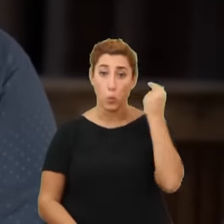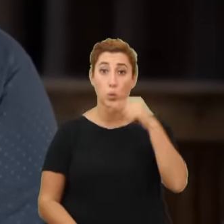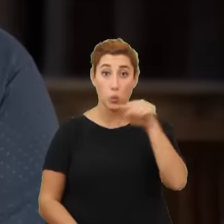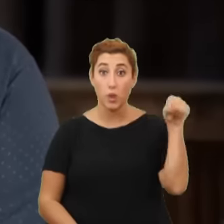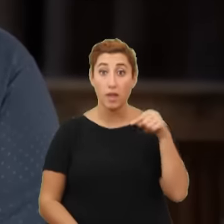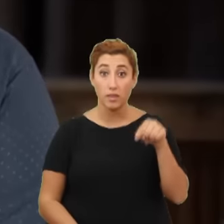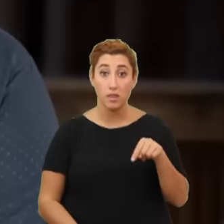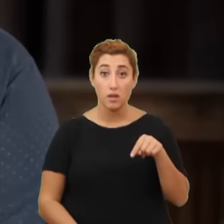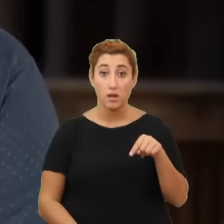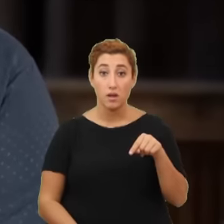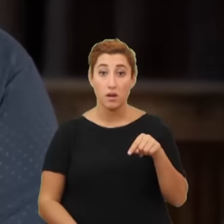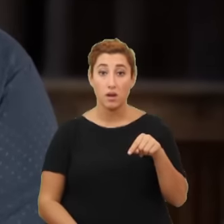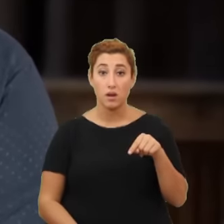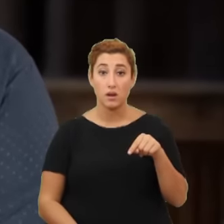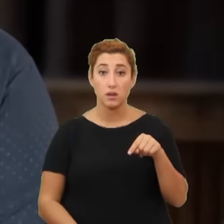Unutulanlar